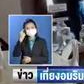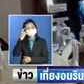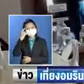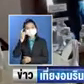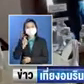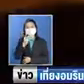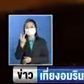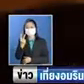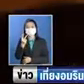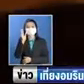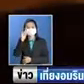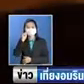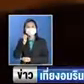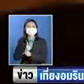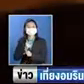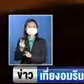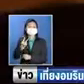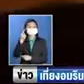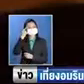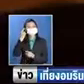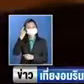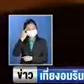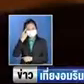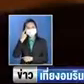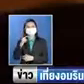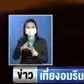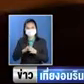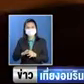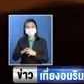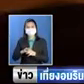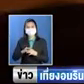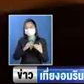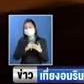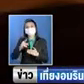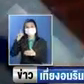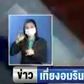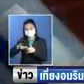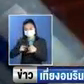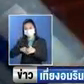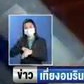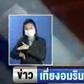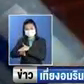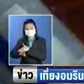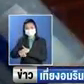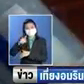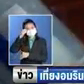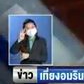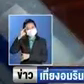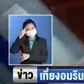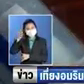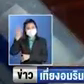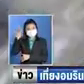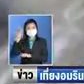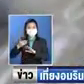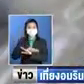งคู่เนี่ยพ่อเลี้ยงกับแม่เลี้ยงเนี่ยอาจจะมีส่วนรู้เห็นในการพาพิยดาหลบหนีช่วง 4-5 วันที่ผ่านม